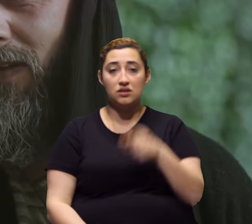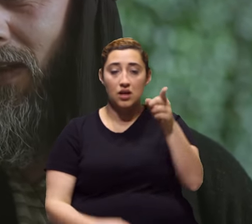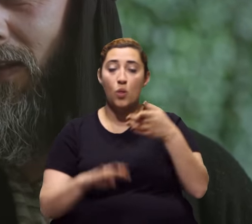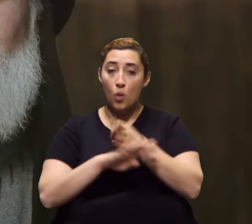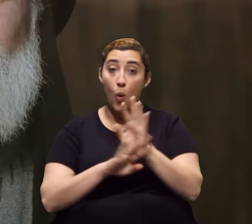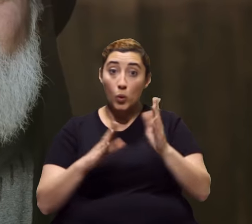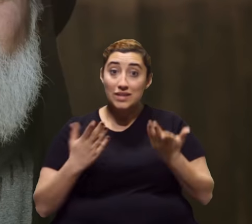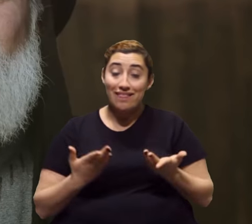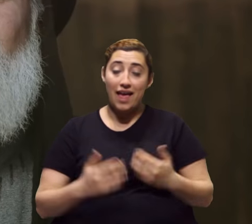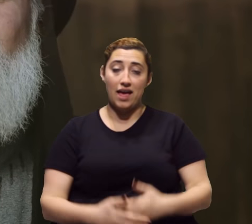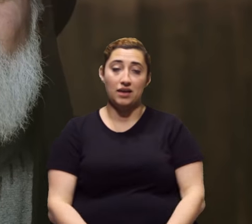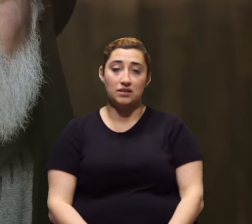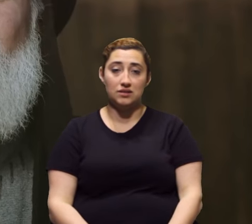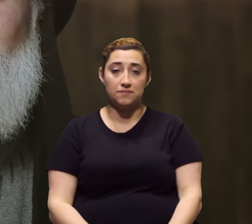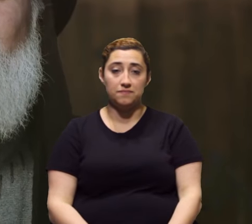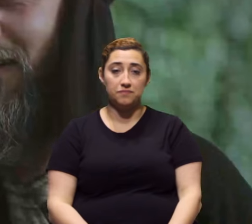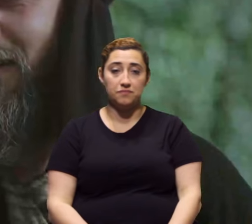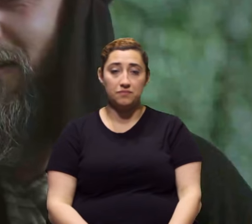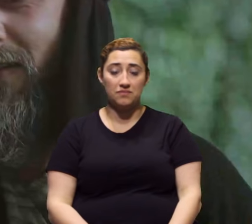Sen doğruysan.